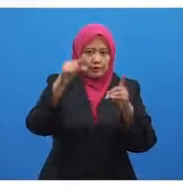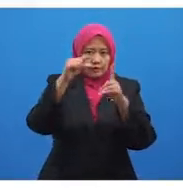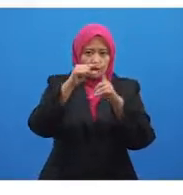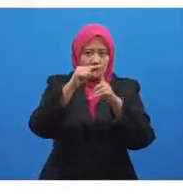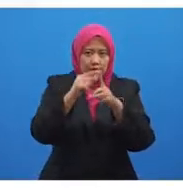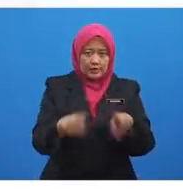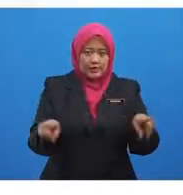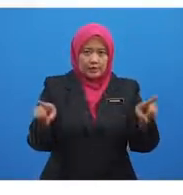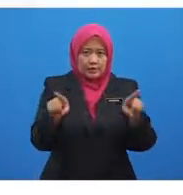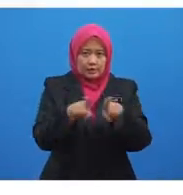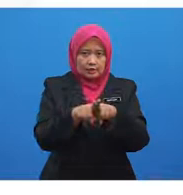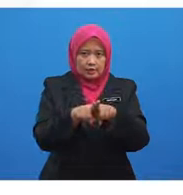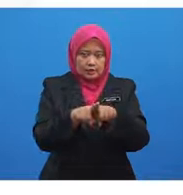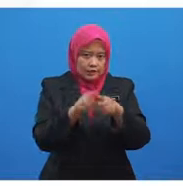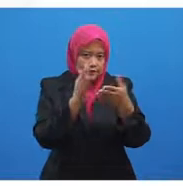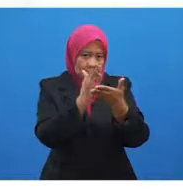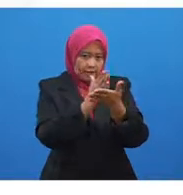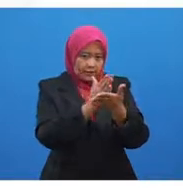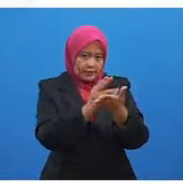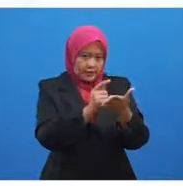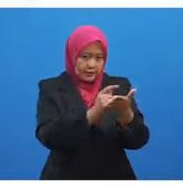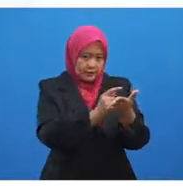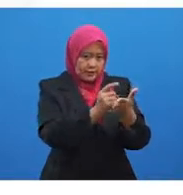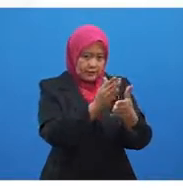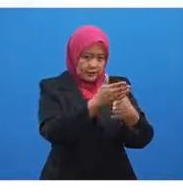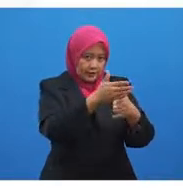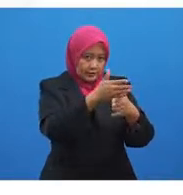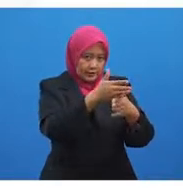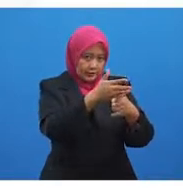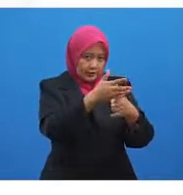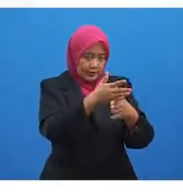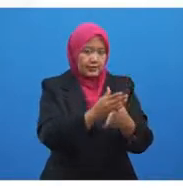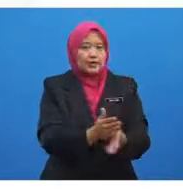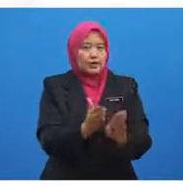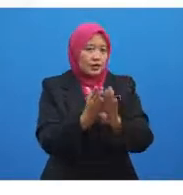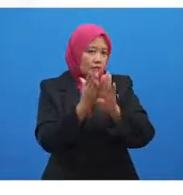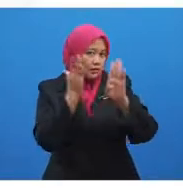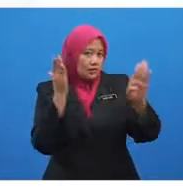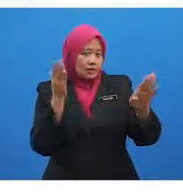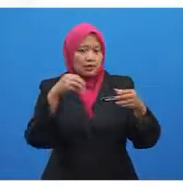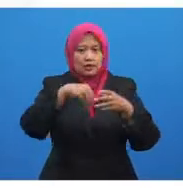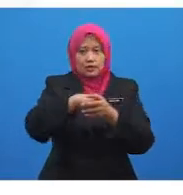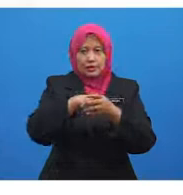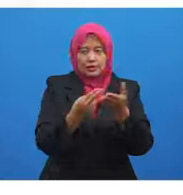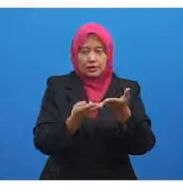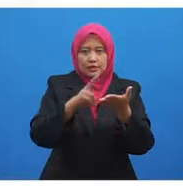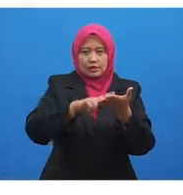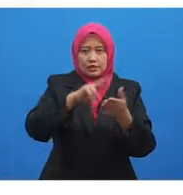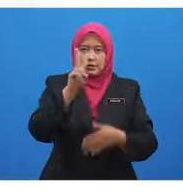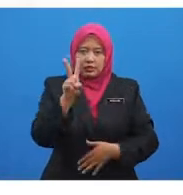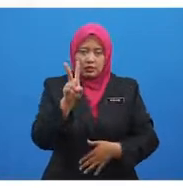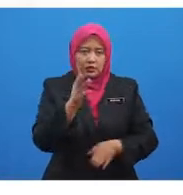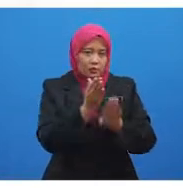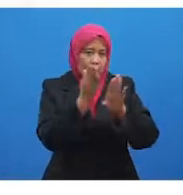yang sama di tengah baris. Contohnya, dalam rangkap kedua baris ke-4